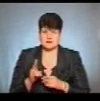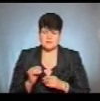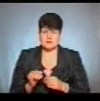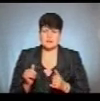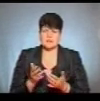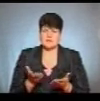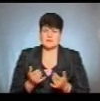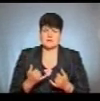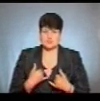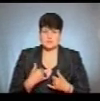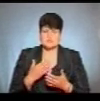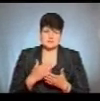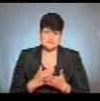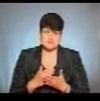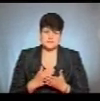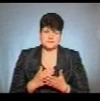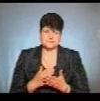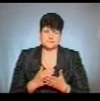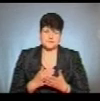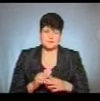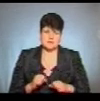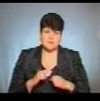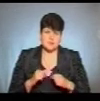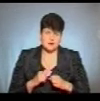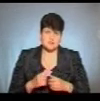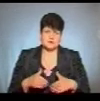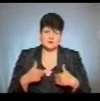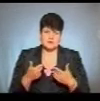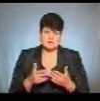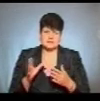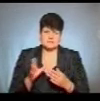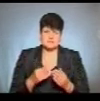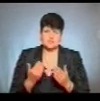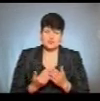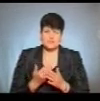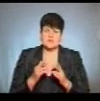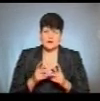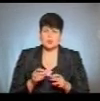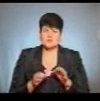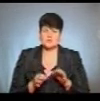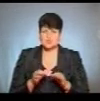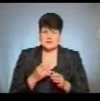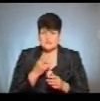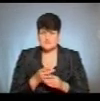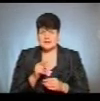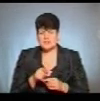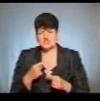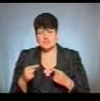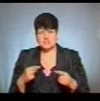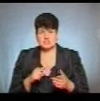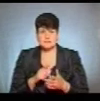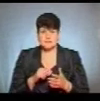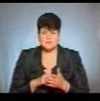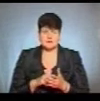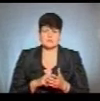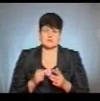нас досить неоднорідна і не стала. Тому ми вже намагалися донести це нове, те, що, наприклад, як суди дивляться на ті чи інші питання, які недостатньо